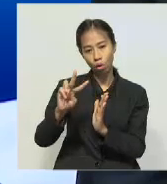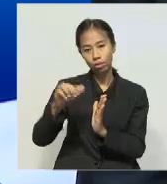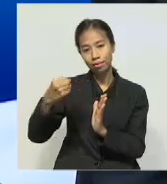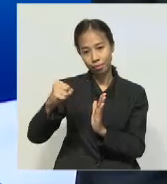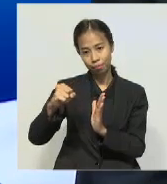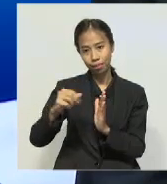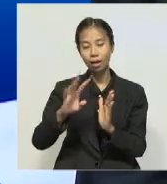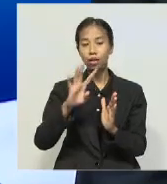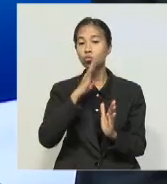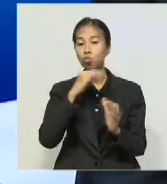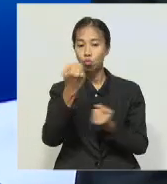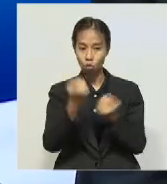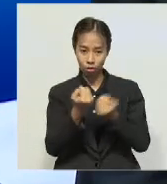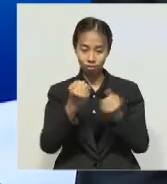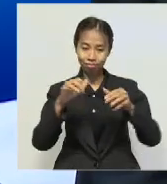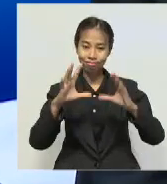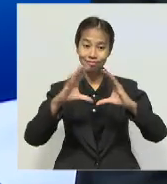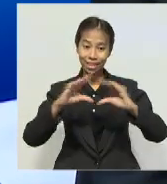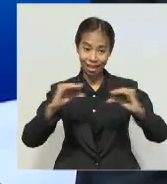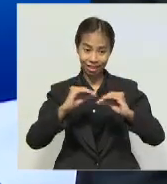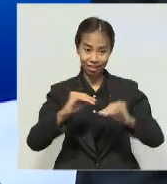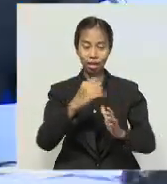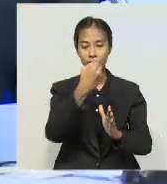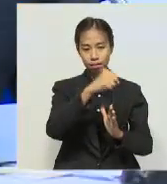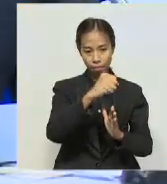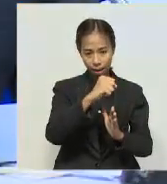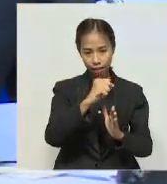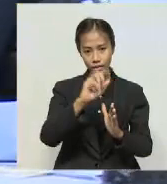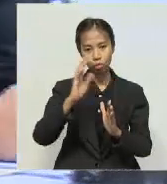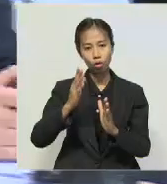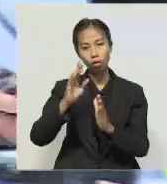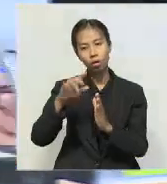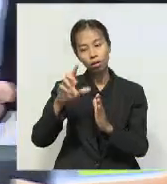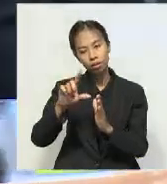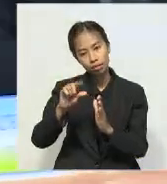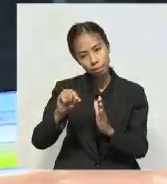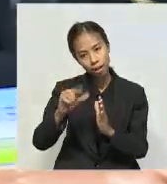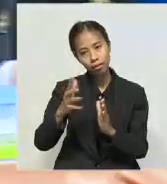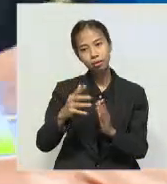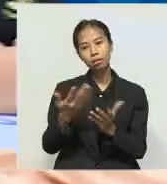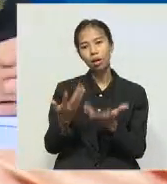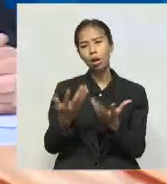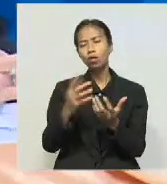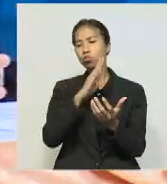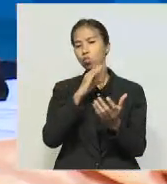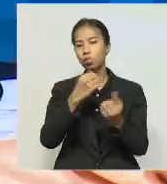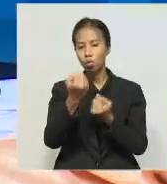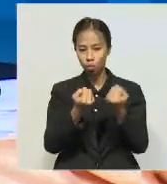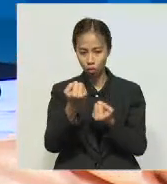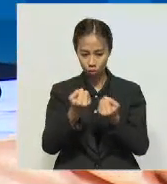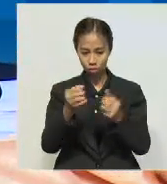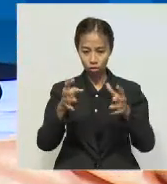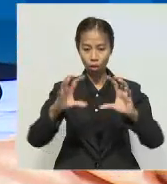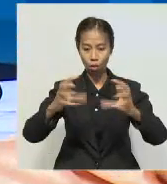4ล้อเนี่ยชั่วโมงแรก10บาทชั่วโมงต่อไป20บาทรถยนต์6ล้อ20บาทชั่วโมงถัดไป30บาทเป็นแบบนี้นะ